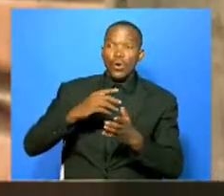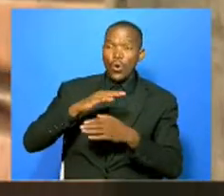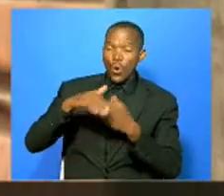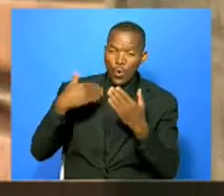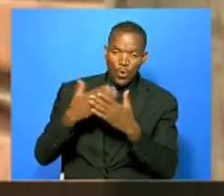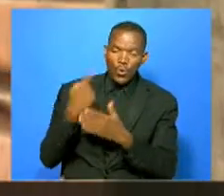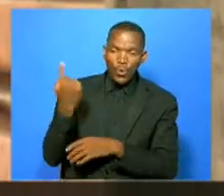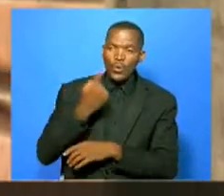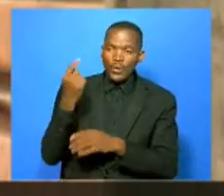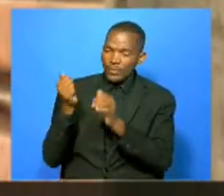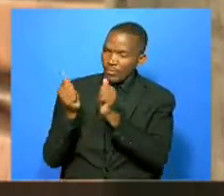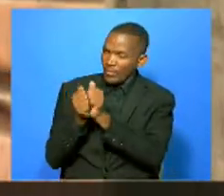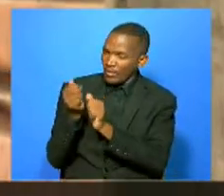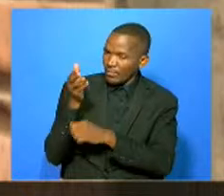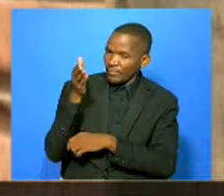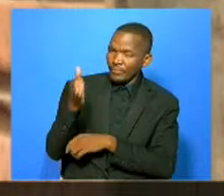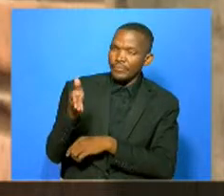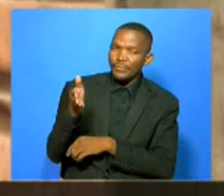le motsegare